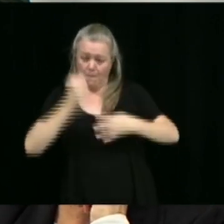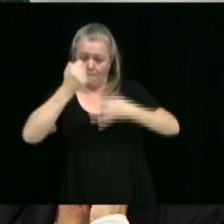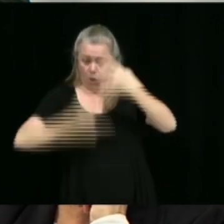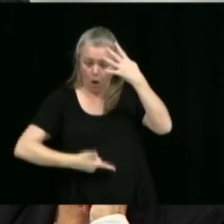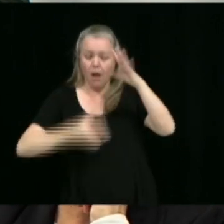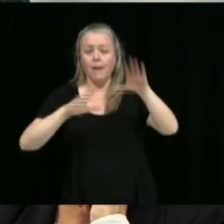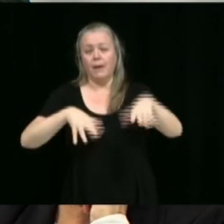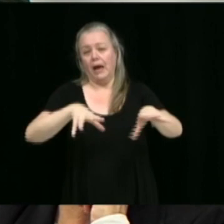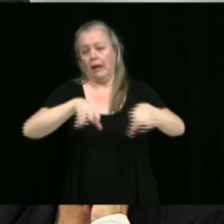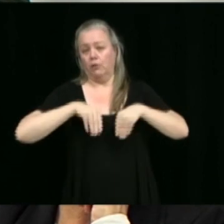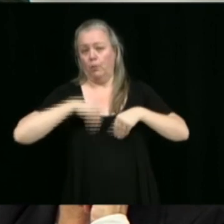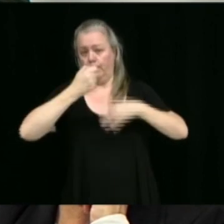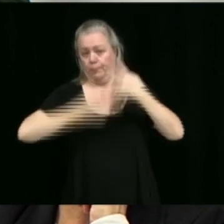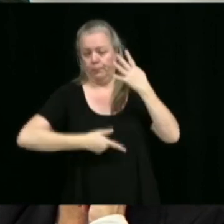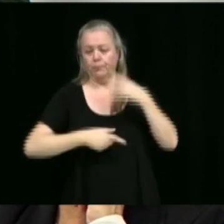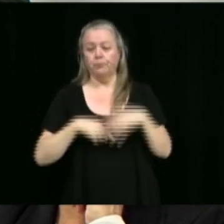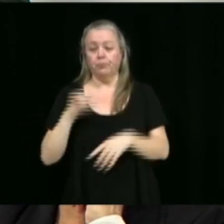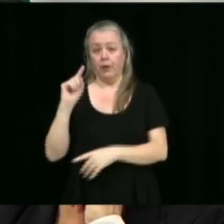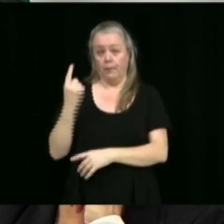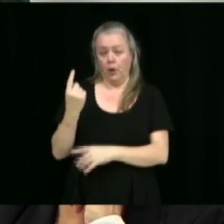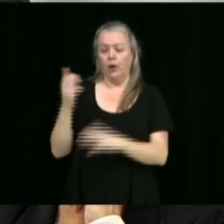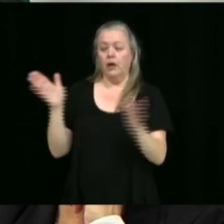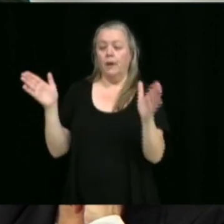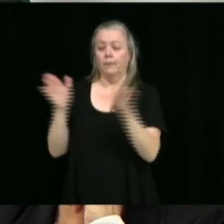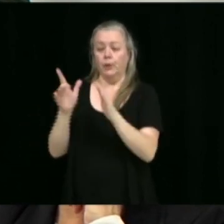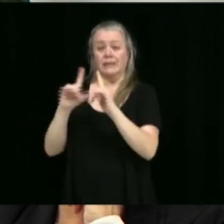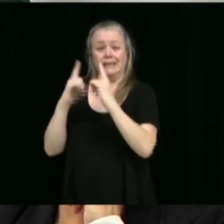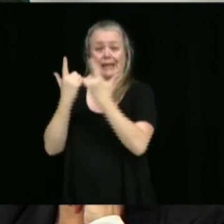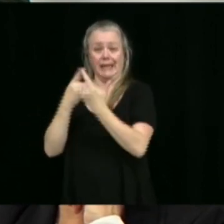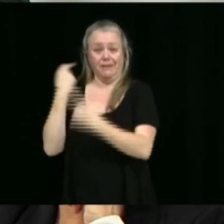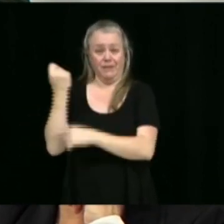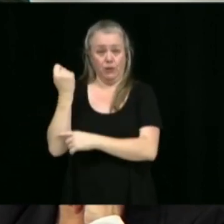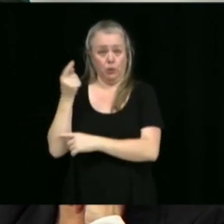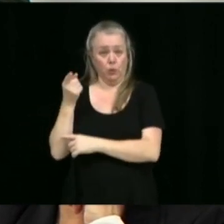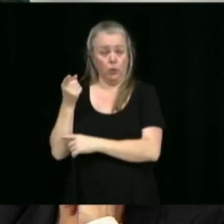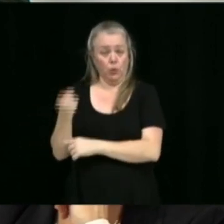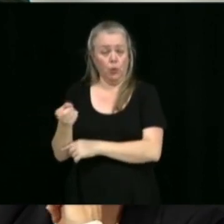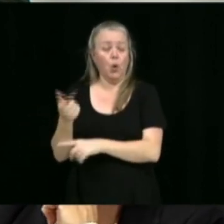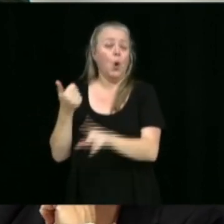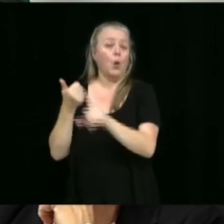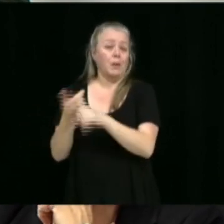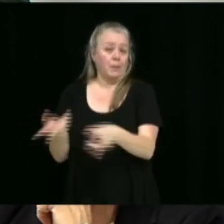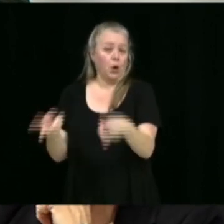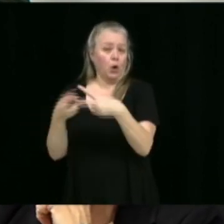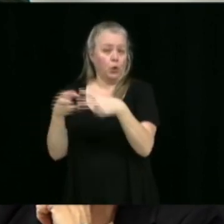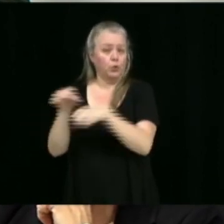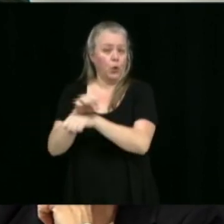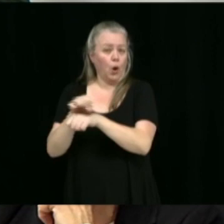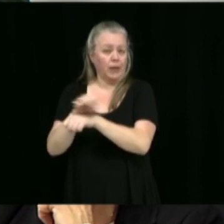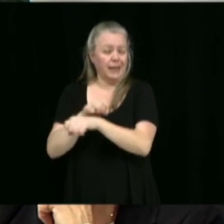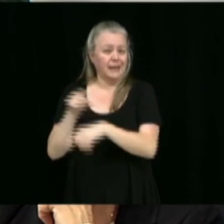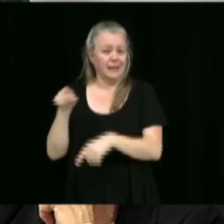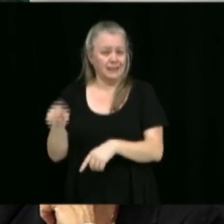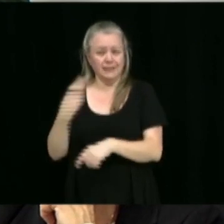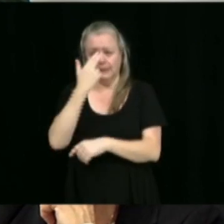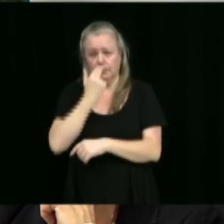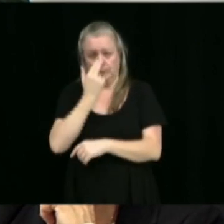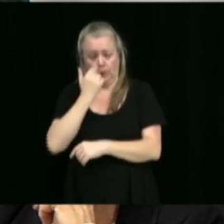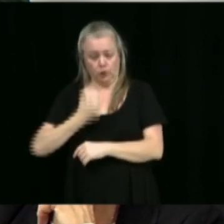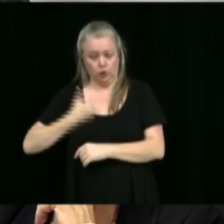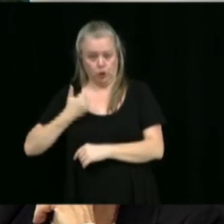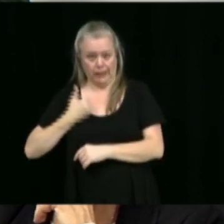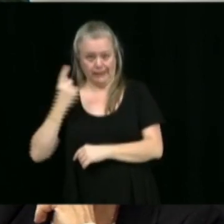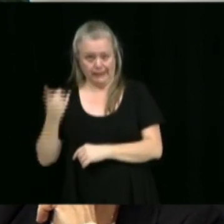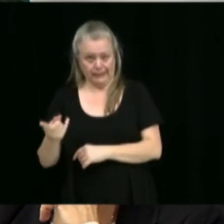Donc, pour le premier, c'est la Petite Ligue Victoriaville qui est reconnue comme organisme dans la catégorie sport